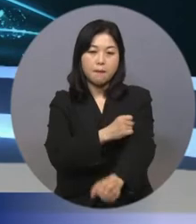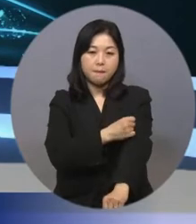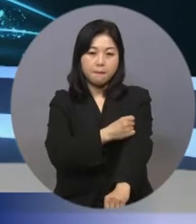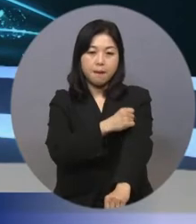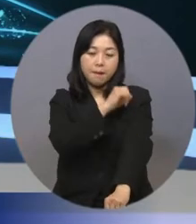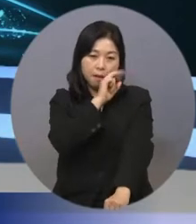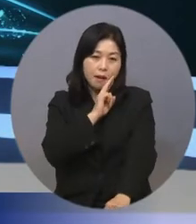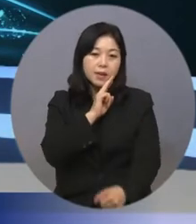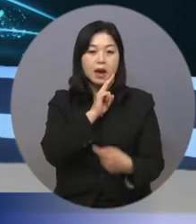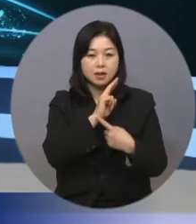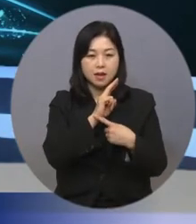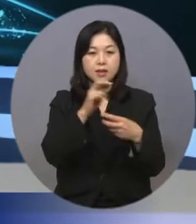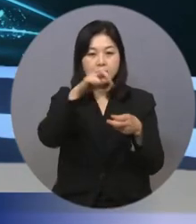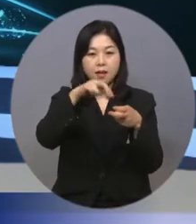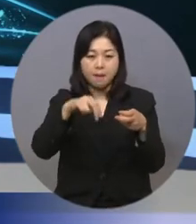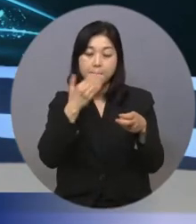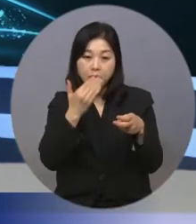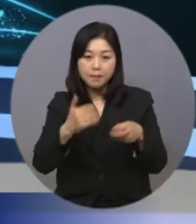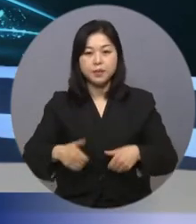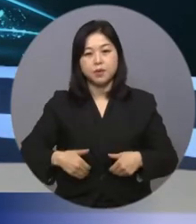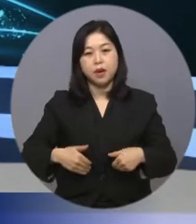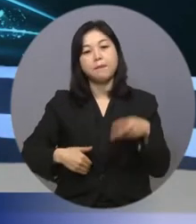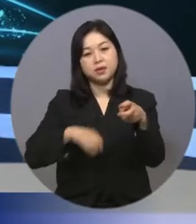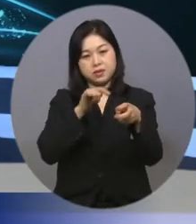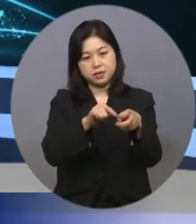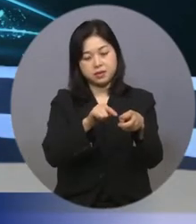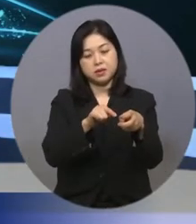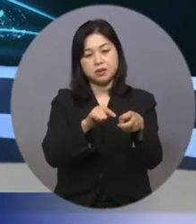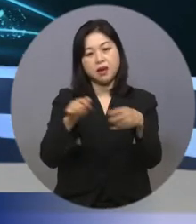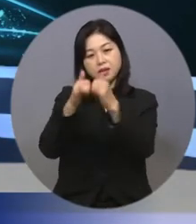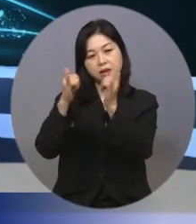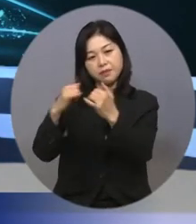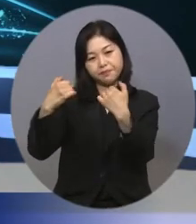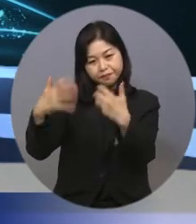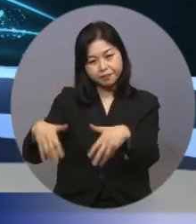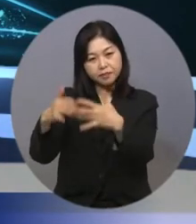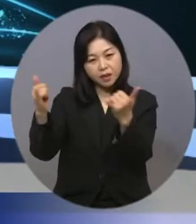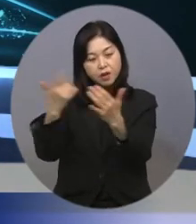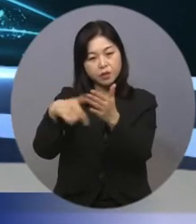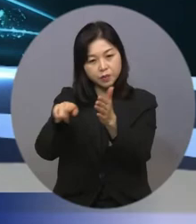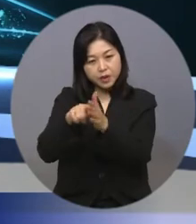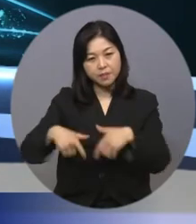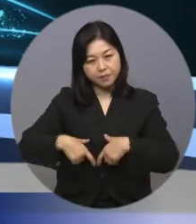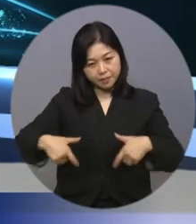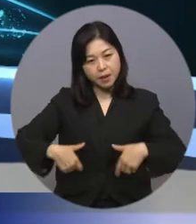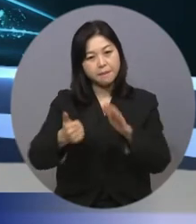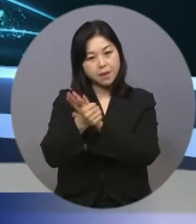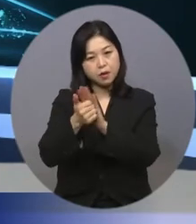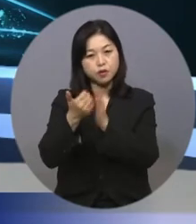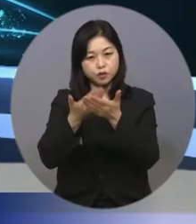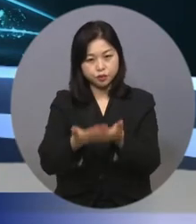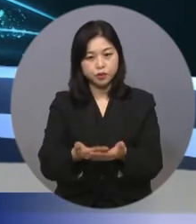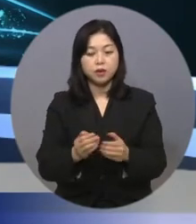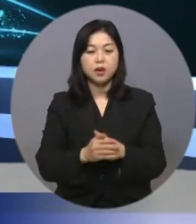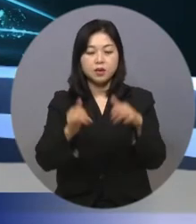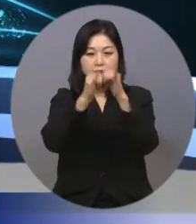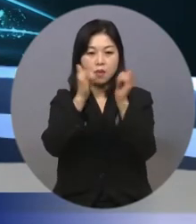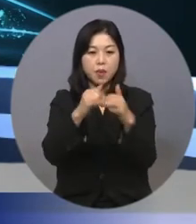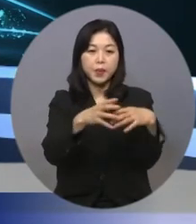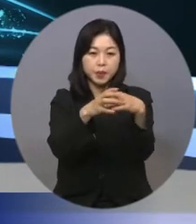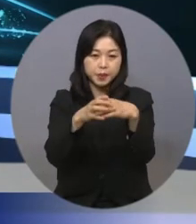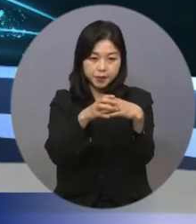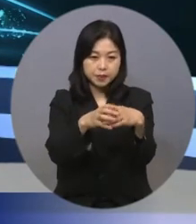있어야 할 대중교통이기 때문에 사회적 약자를 위한 배려는 중요합니다. 이는 나아가 사회